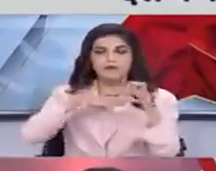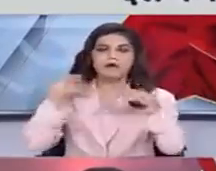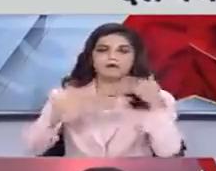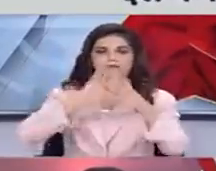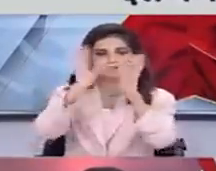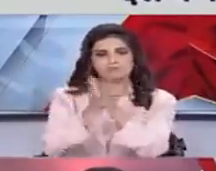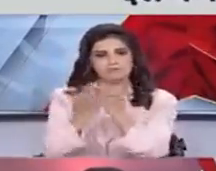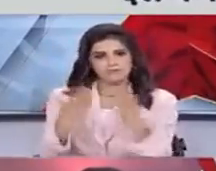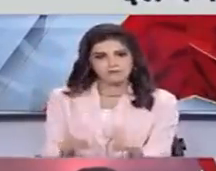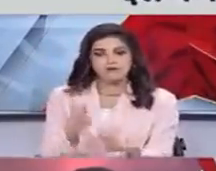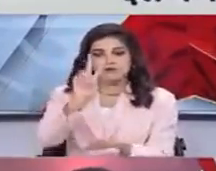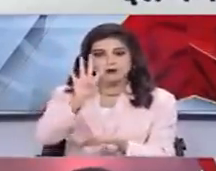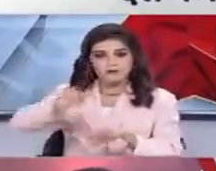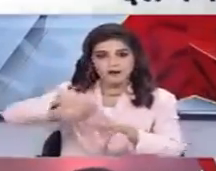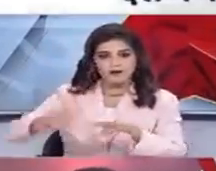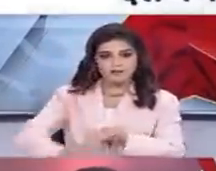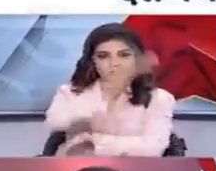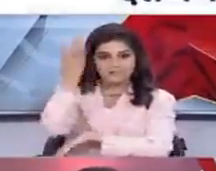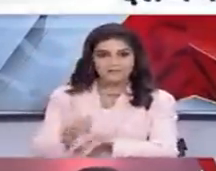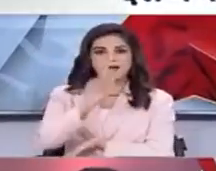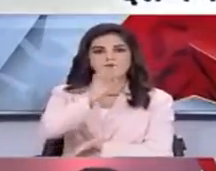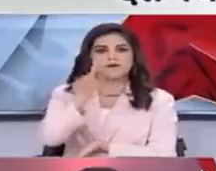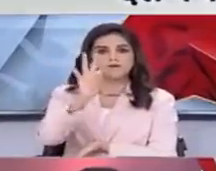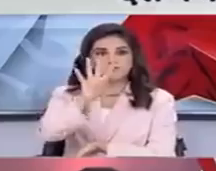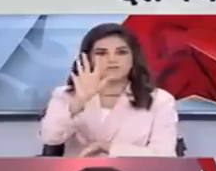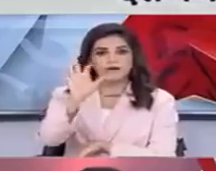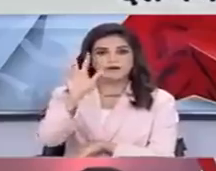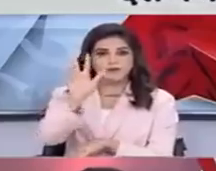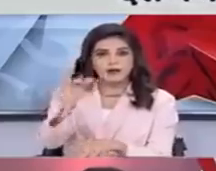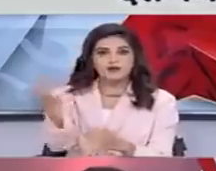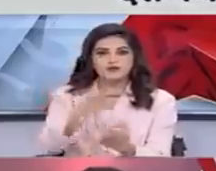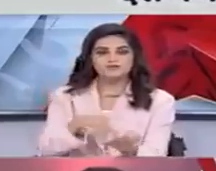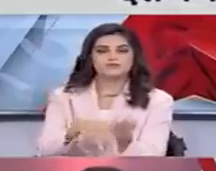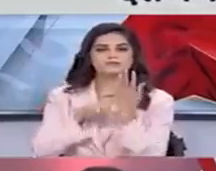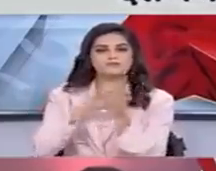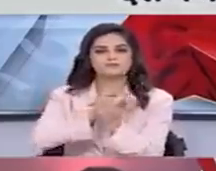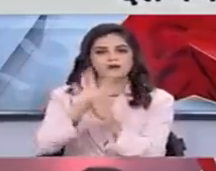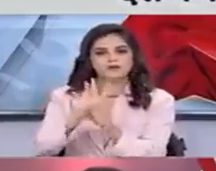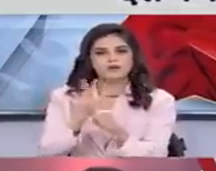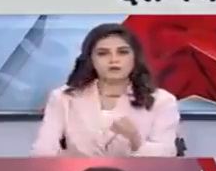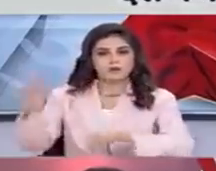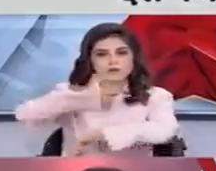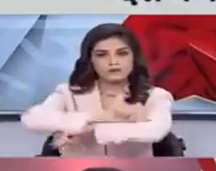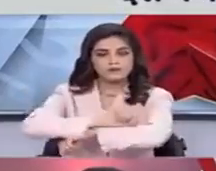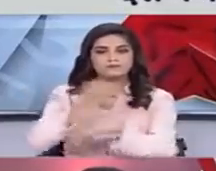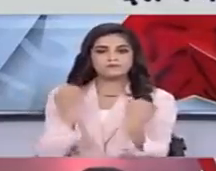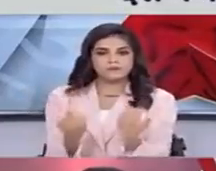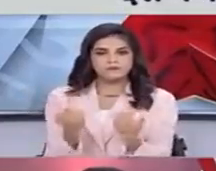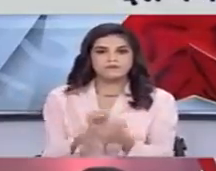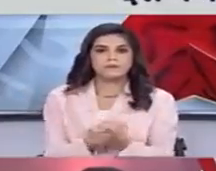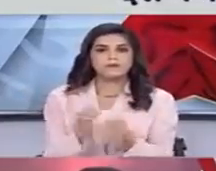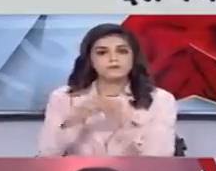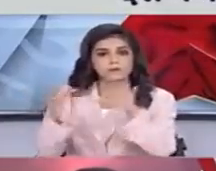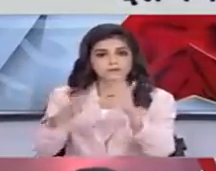जान जाएंगे चली गई है 24 घंटे में अरुणा के एक 11400 से ज्यादा मामले सामने आ चुके हैं